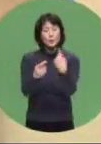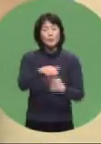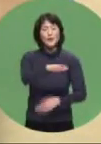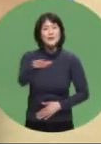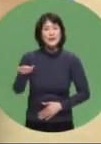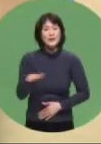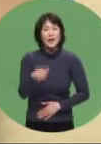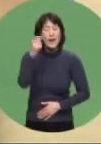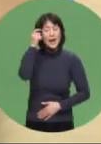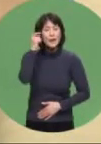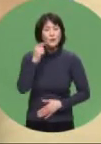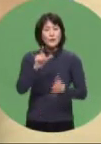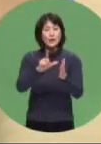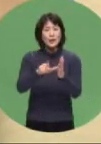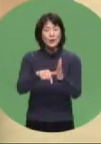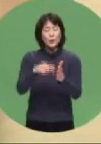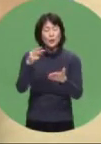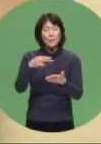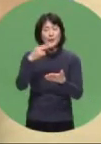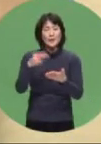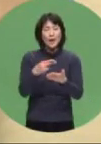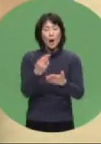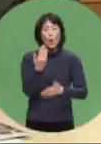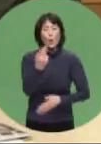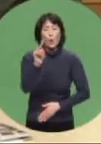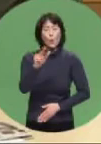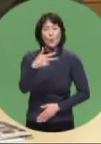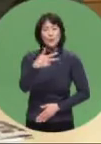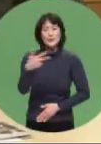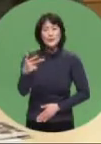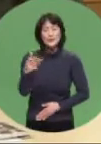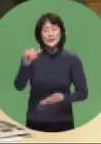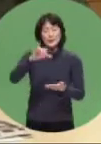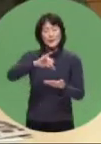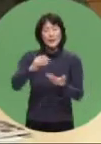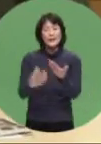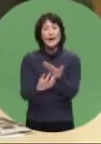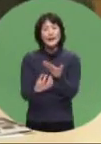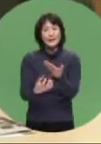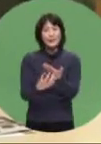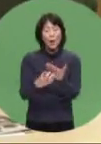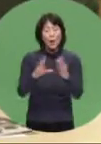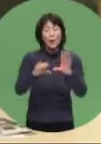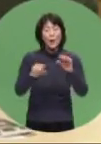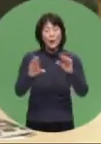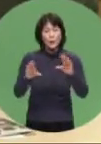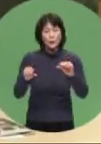代から食べられてきたほうじ茶を使った茶がゆ、茶がいが振る舞われました。